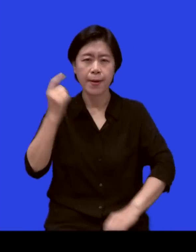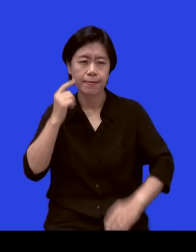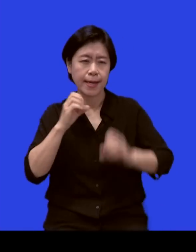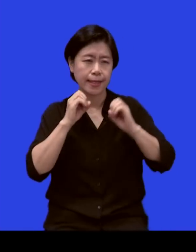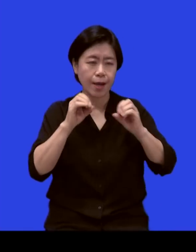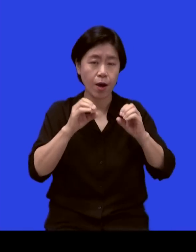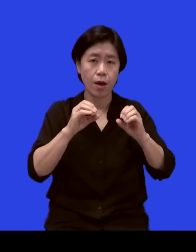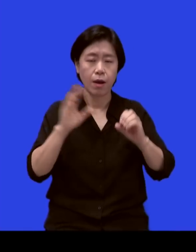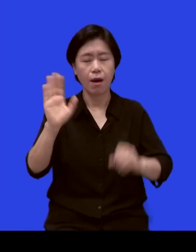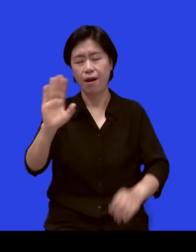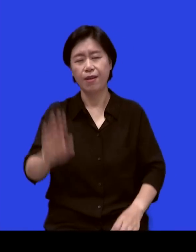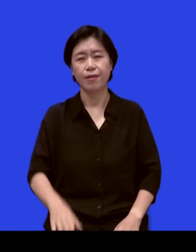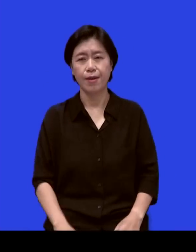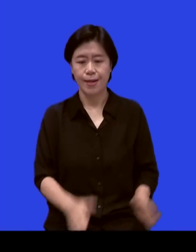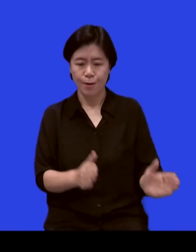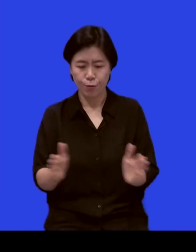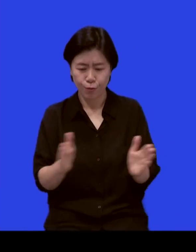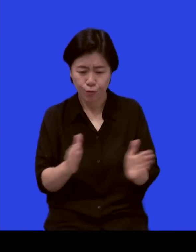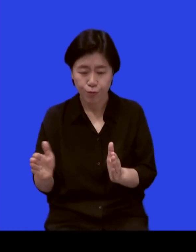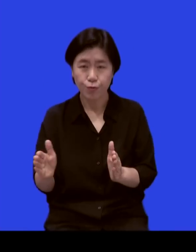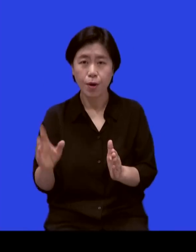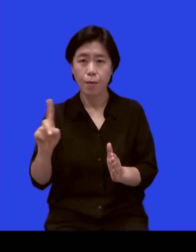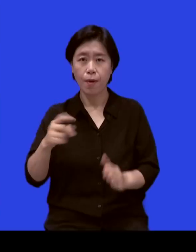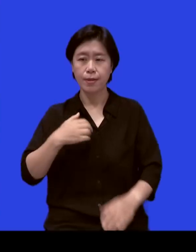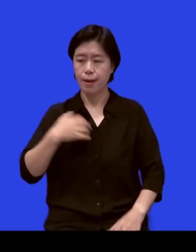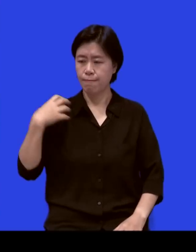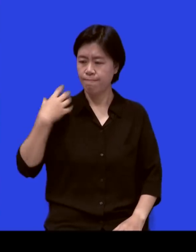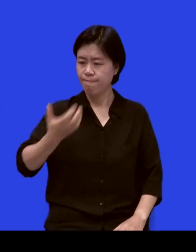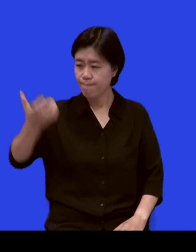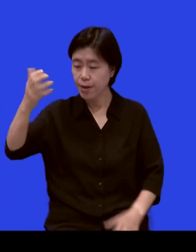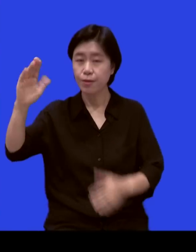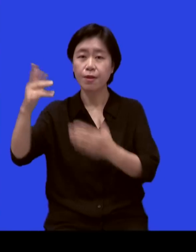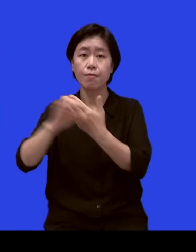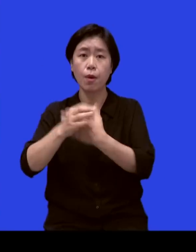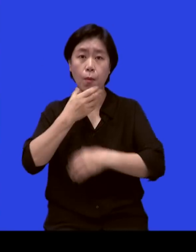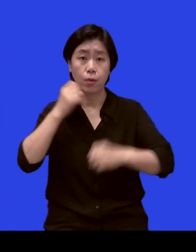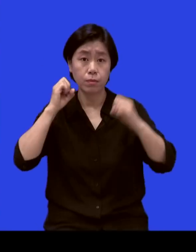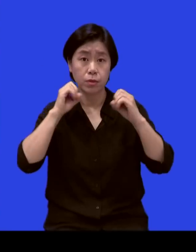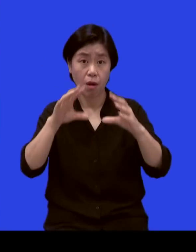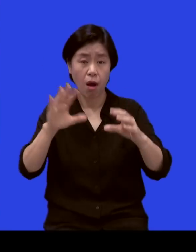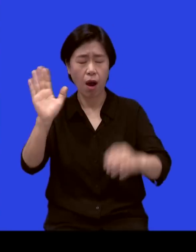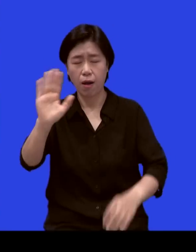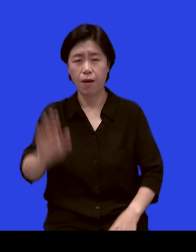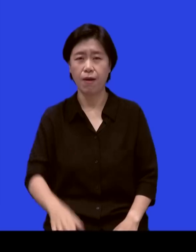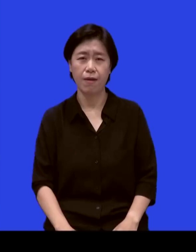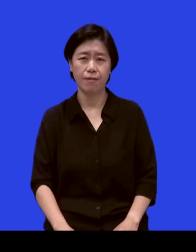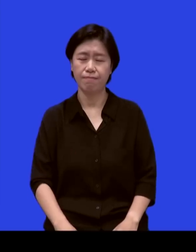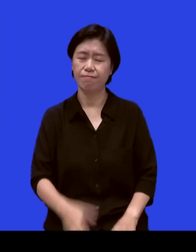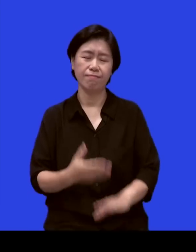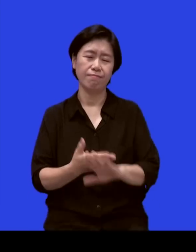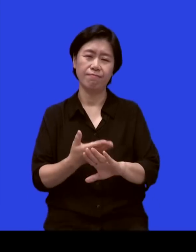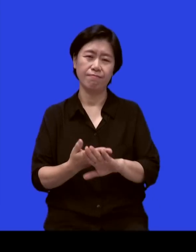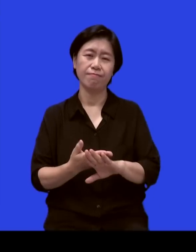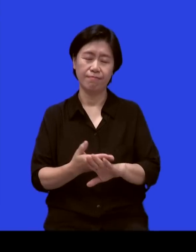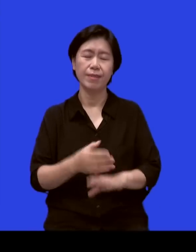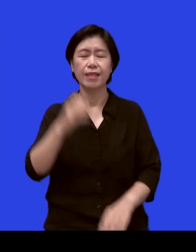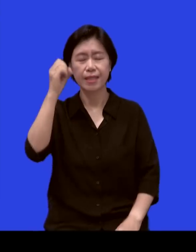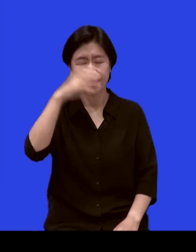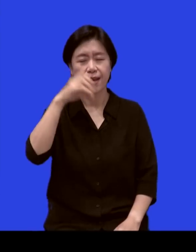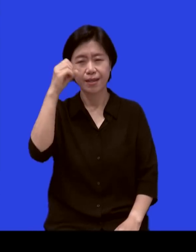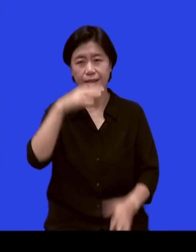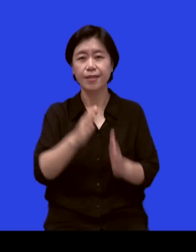막 작정을 하고 준비를 하고 내가 어느 위치가 되면 네. 저는 그건 아닌 것 같아요. 이제는 아닌 것 같아요. 그냥 하는 거예요.